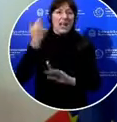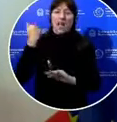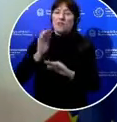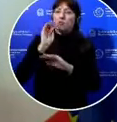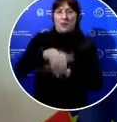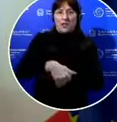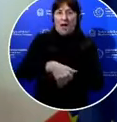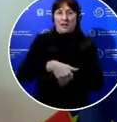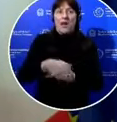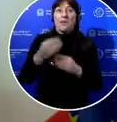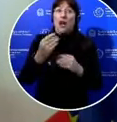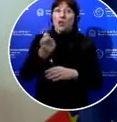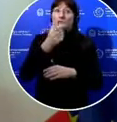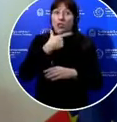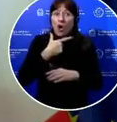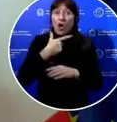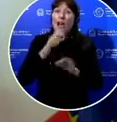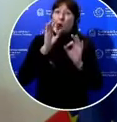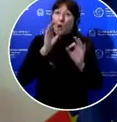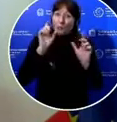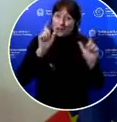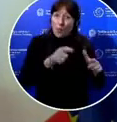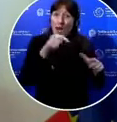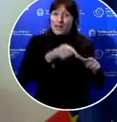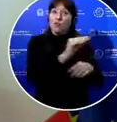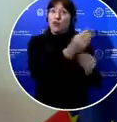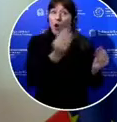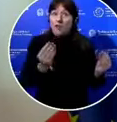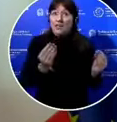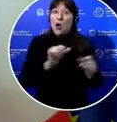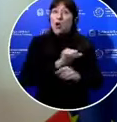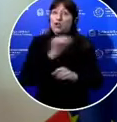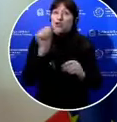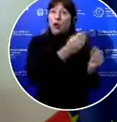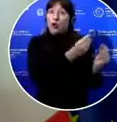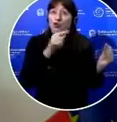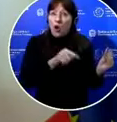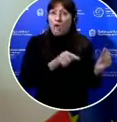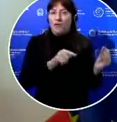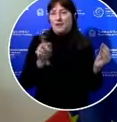perché è vero, la droga riguarda i giovani, ma non riguarda soltanto i giovani,